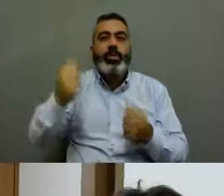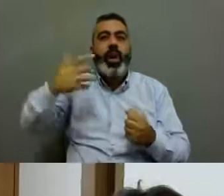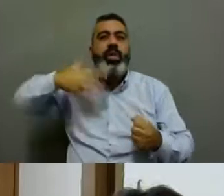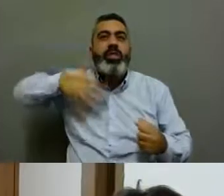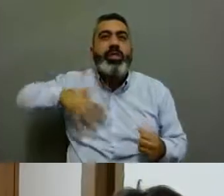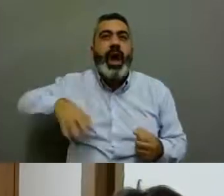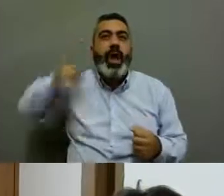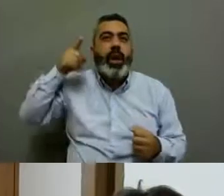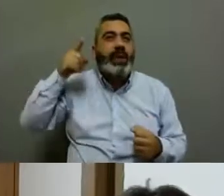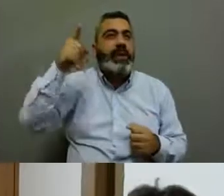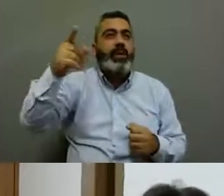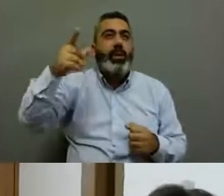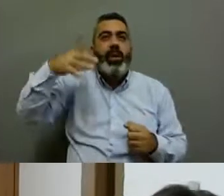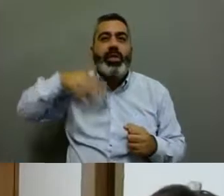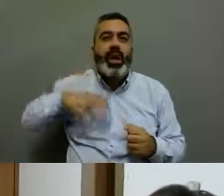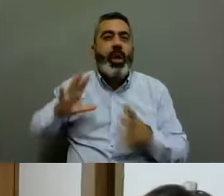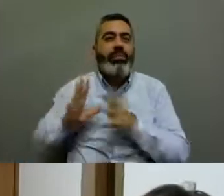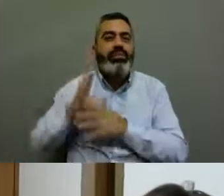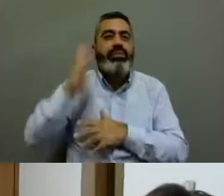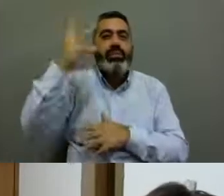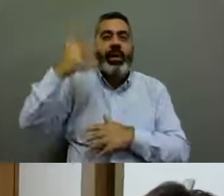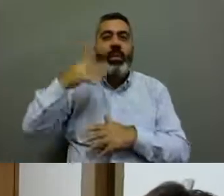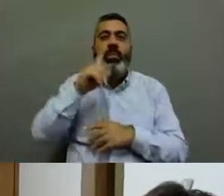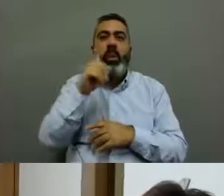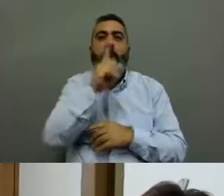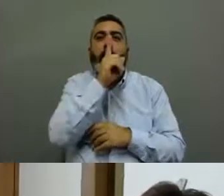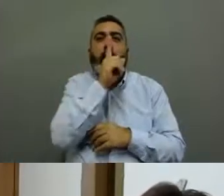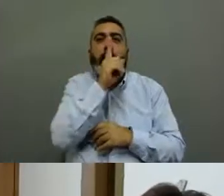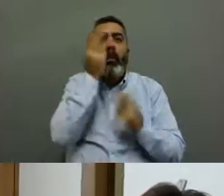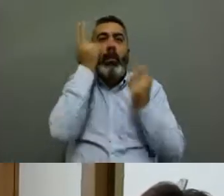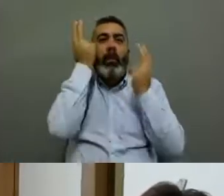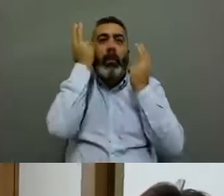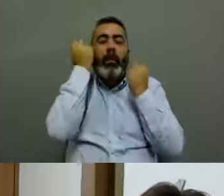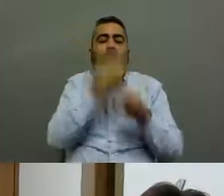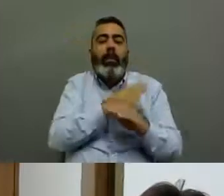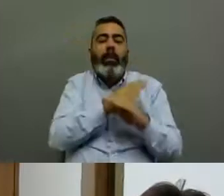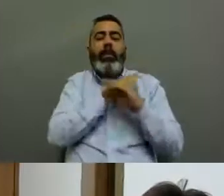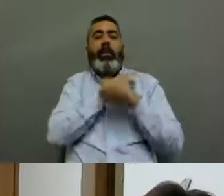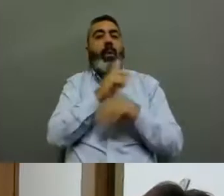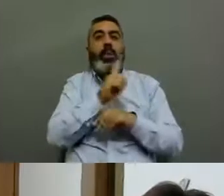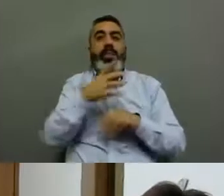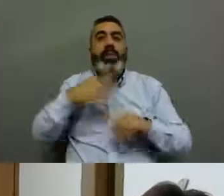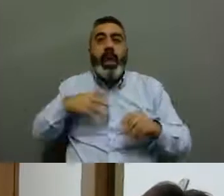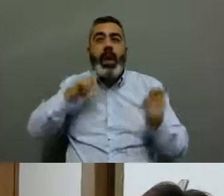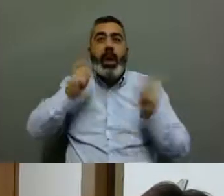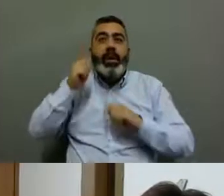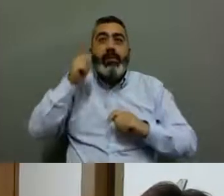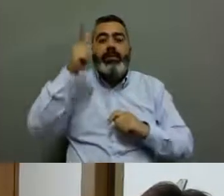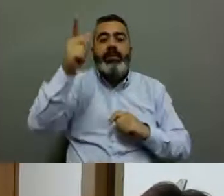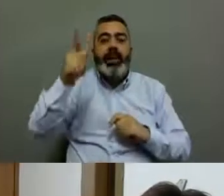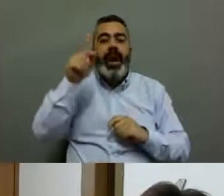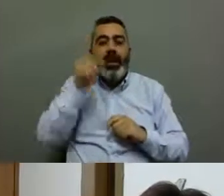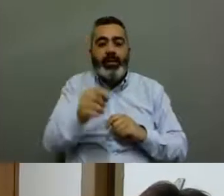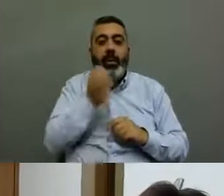αυτή η δυναμική της εξέλιξης της ζωής τους και όχι η παθητικότητα και η ματέωση, θεωρώ πως